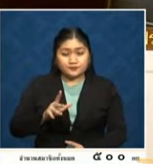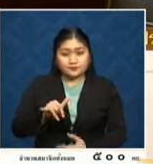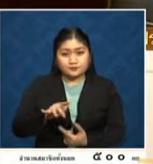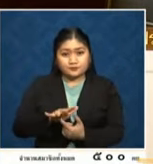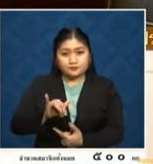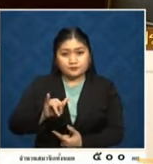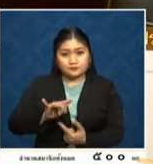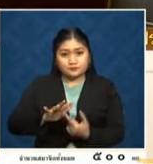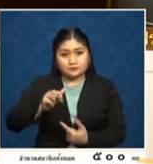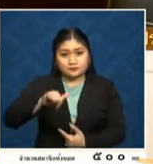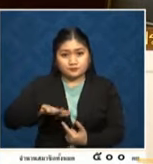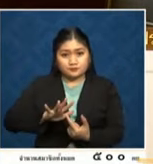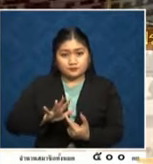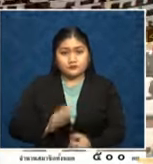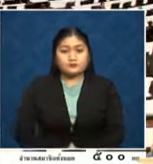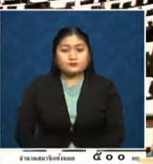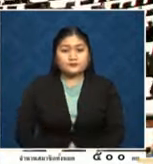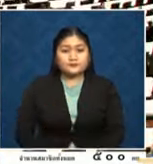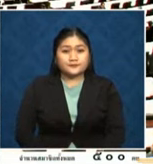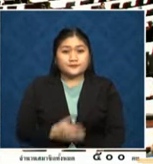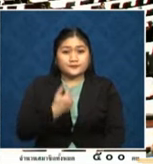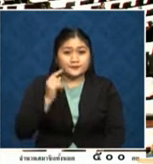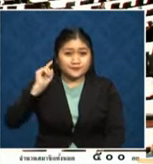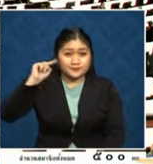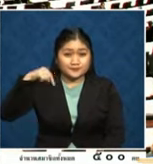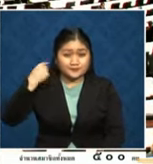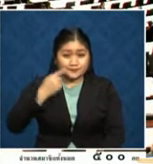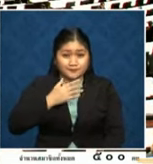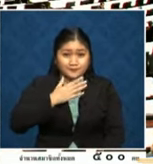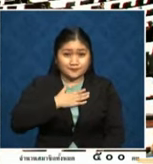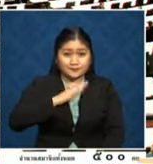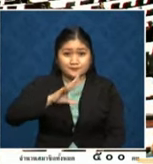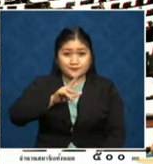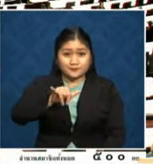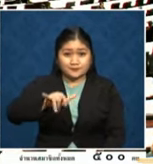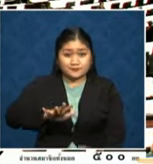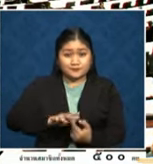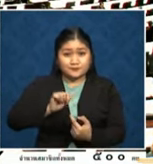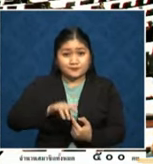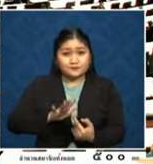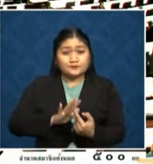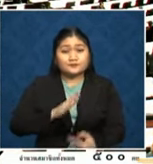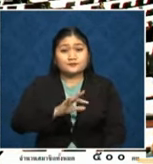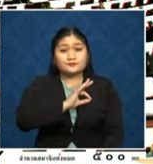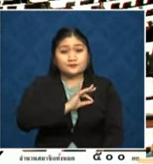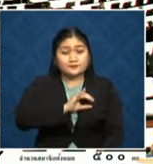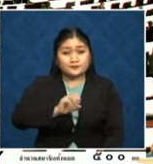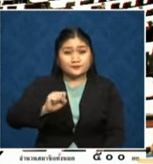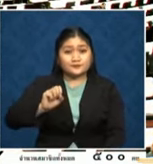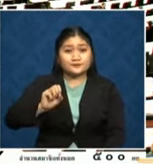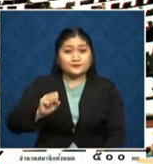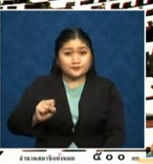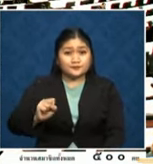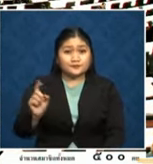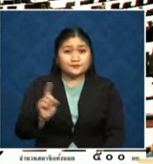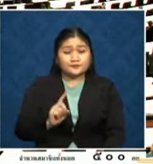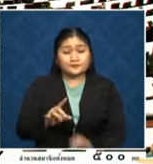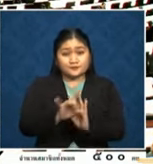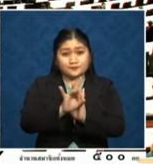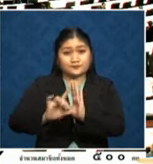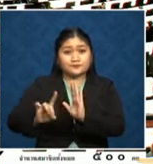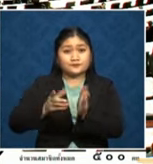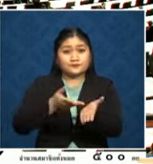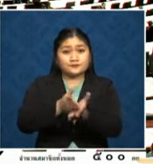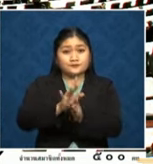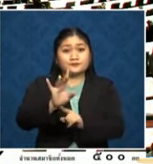สินทุไพครับ ท่านประธานที่เคารพดิฉันชยาภาสินทุไพสมาชิกสภาผู้แทนราษฎรจังหวัด101เข